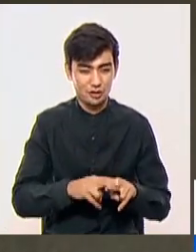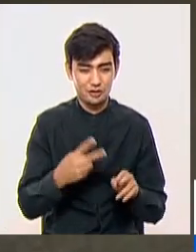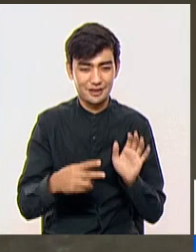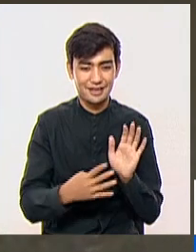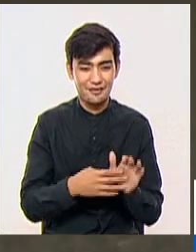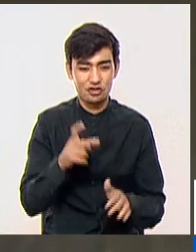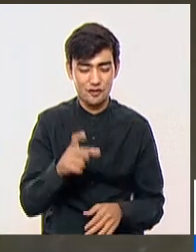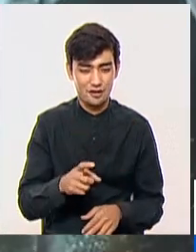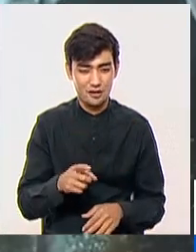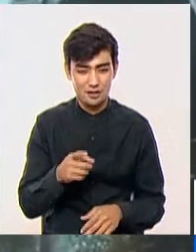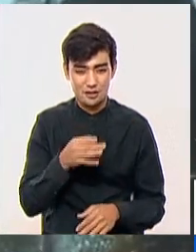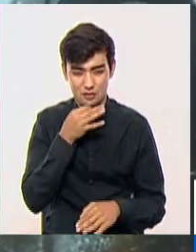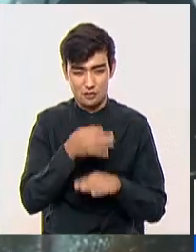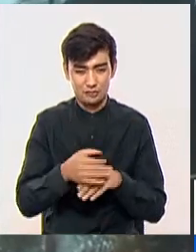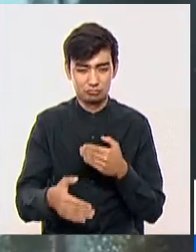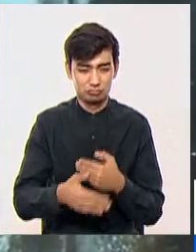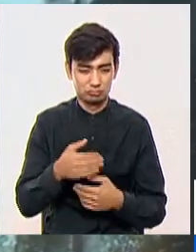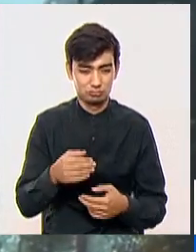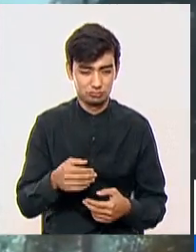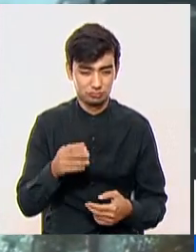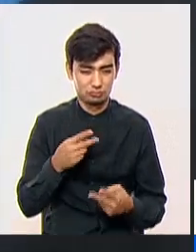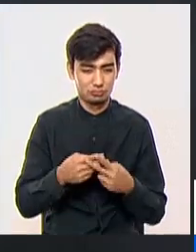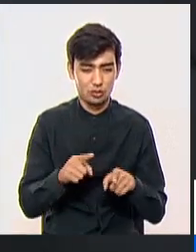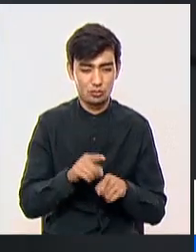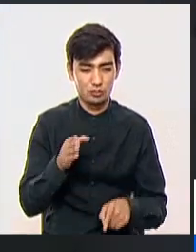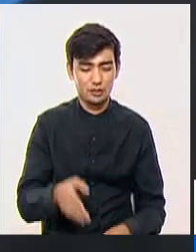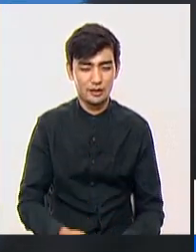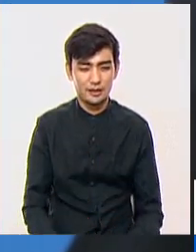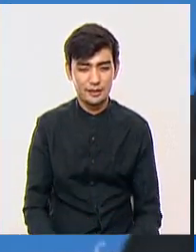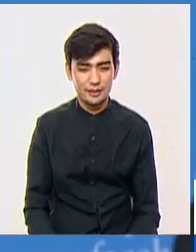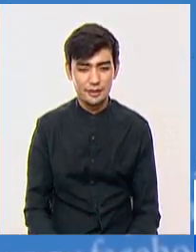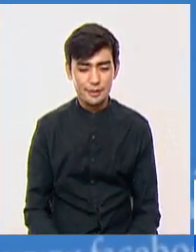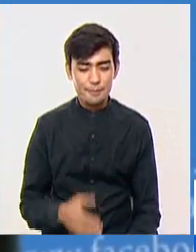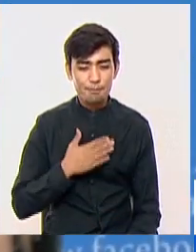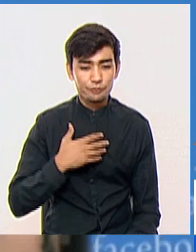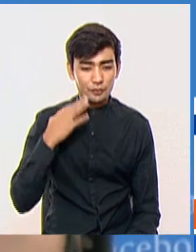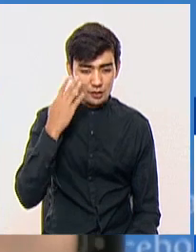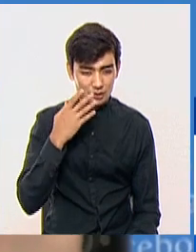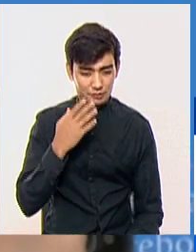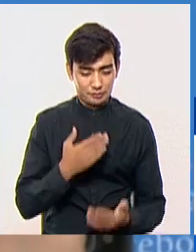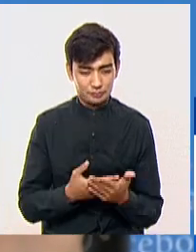қызметкері қылмыстық жауапқа тартылып жатыр. Біздің болжамымыз бойынша